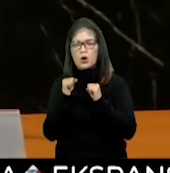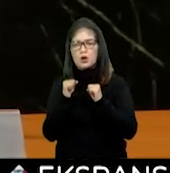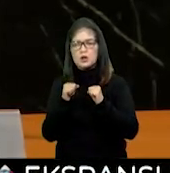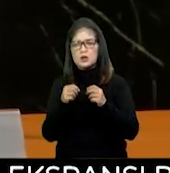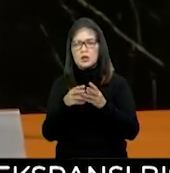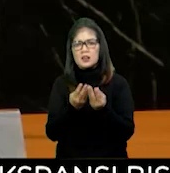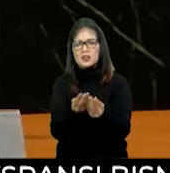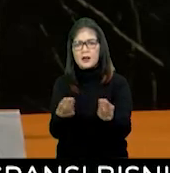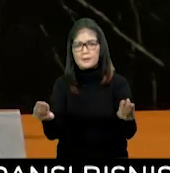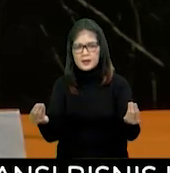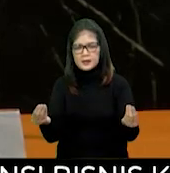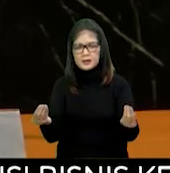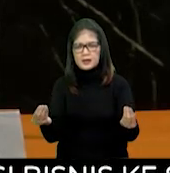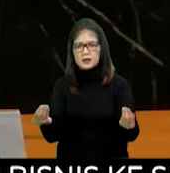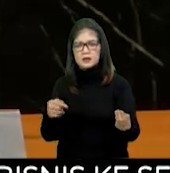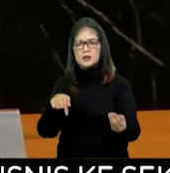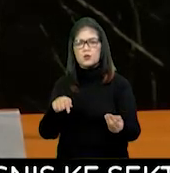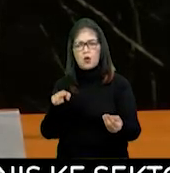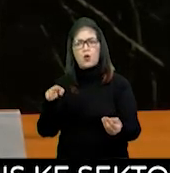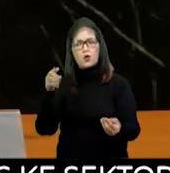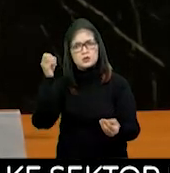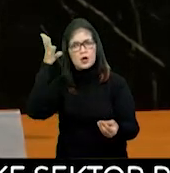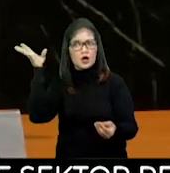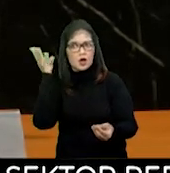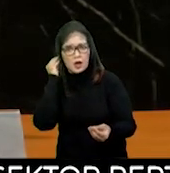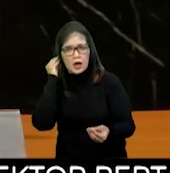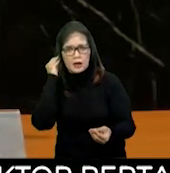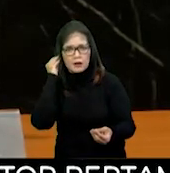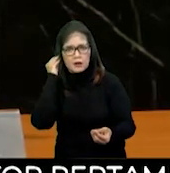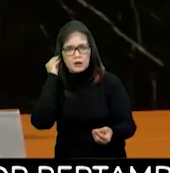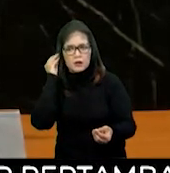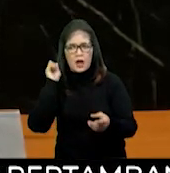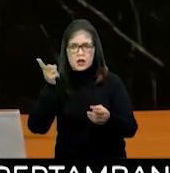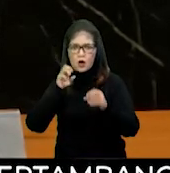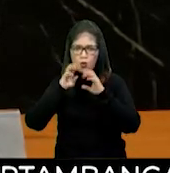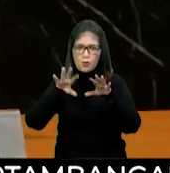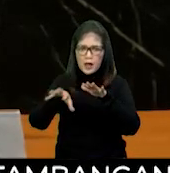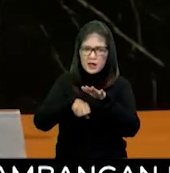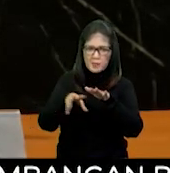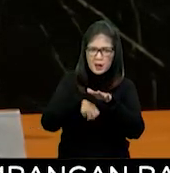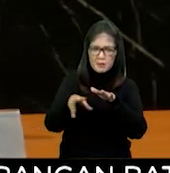ya, sehingga secara bersama-sama karena mendengar provokasi teriakan maling itu melakukan penghadangan.